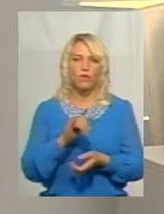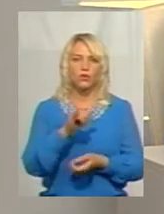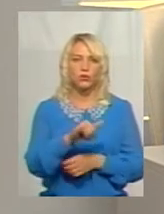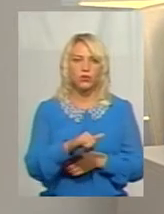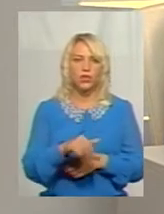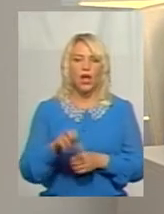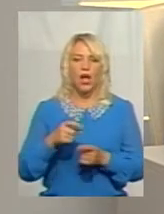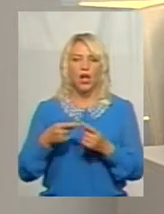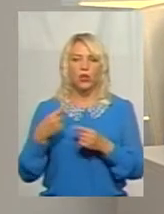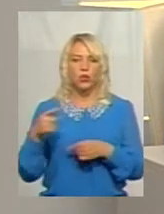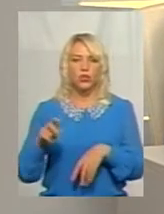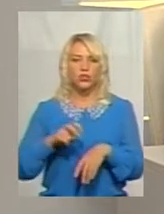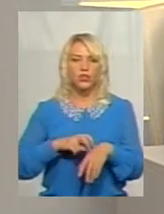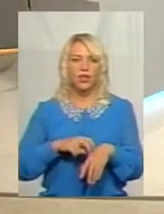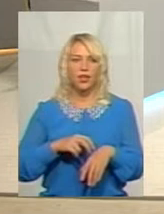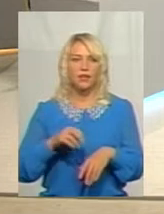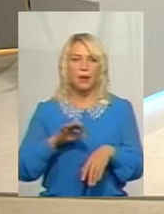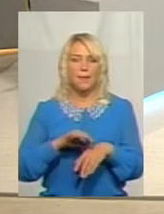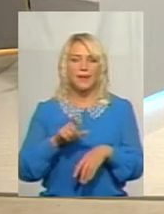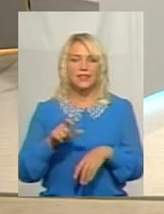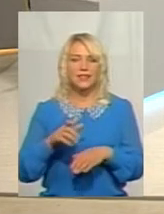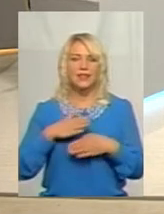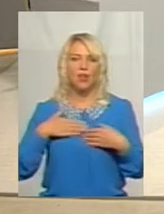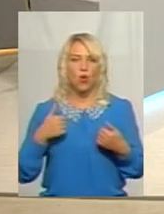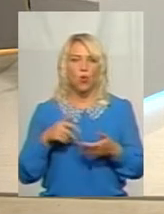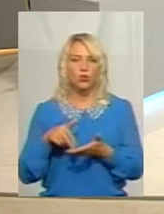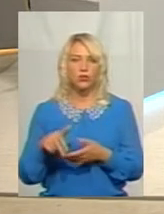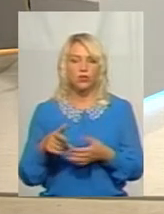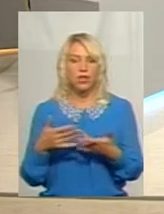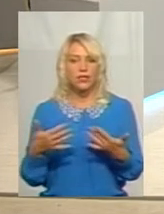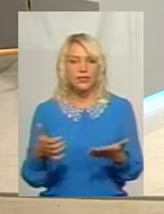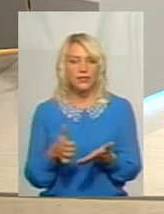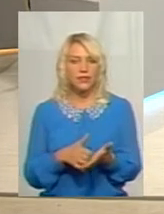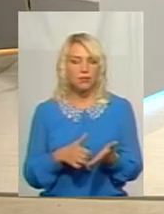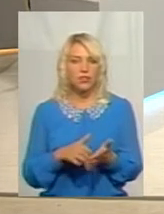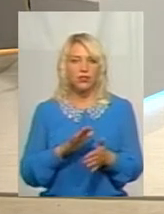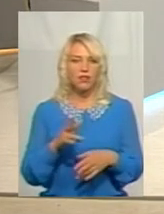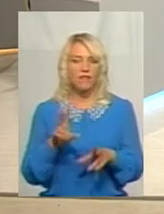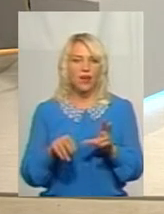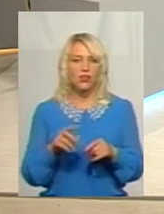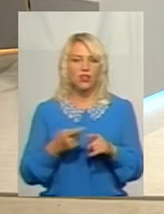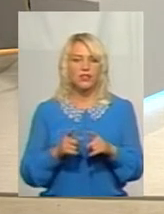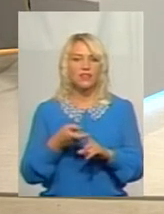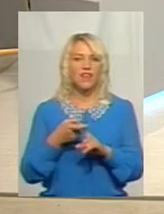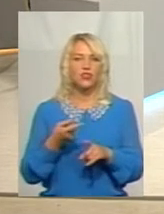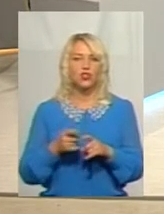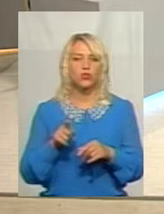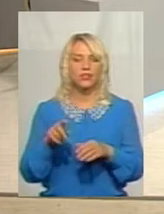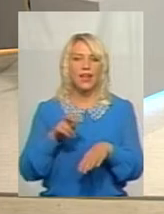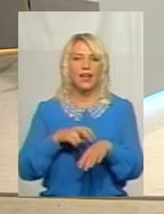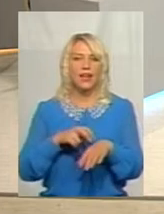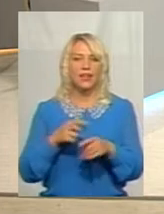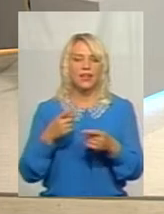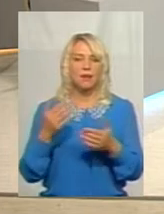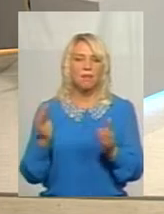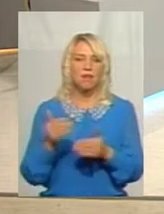До інших лікарів пацієнти не хочуть йти з різних причин. Я не вважаю, що це зв'язано з тим, що ці лікарі менш грамотні,